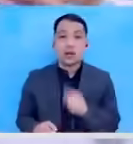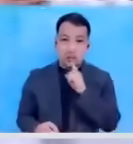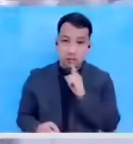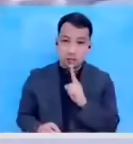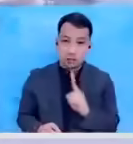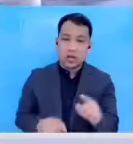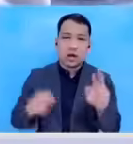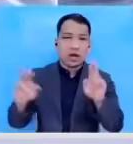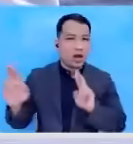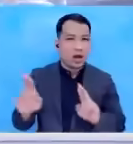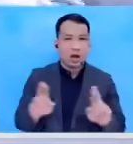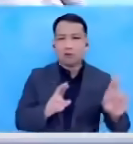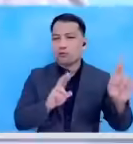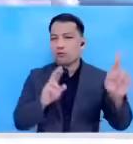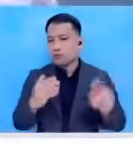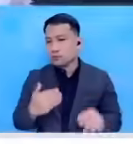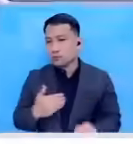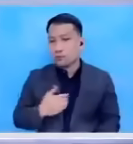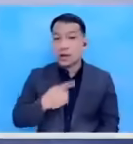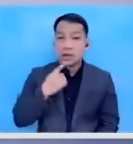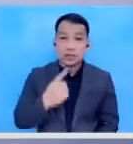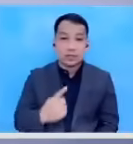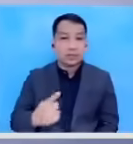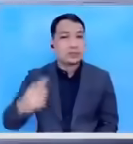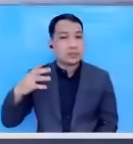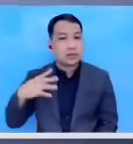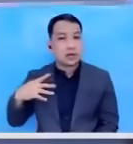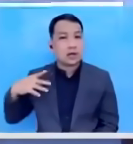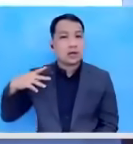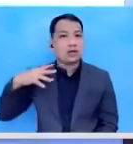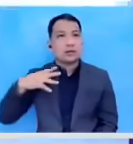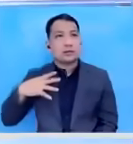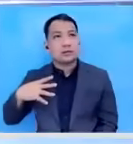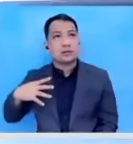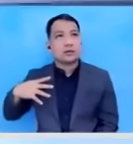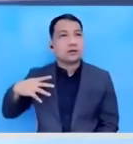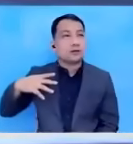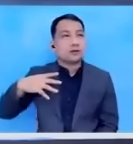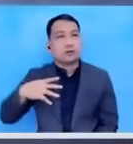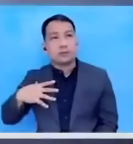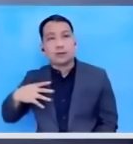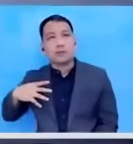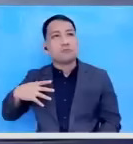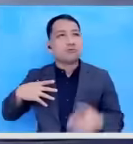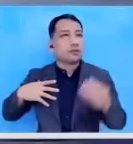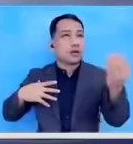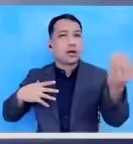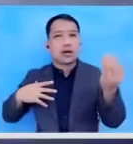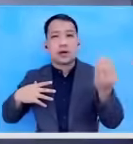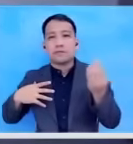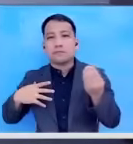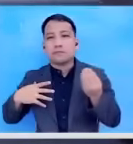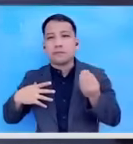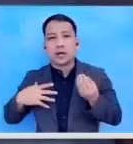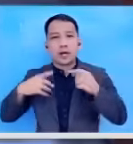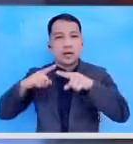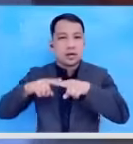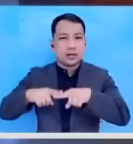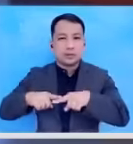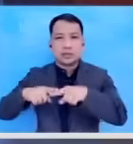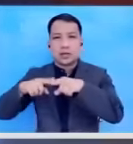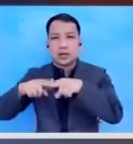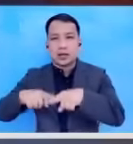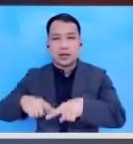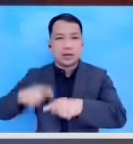Handa ako na maghintay at bigyan mo ng pag-asa.